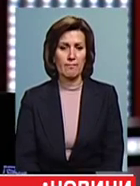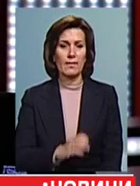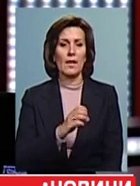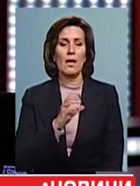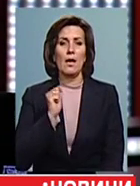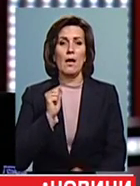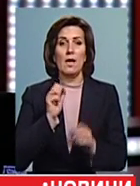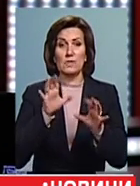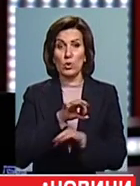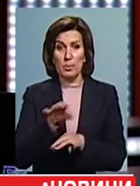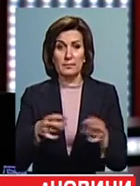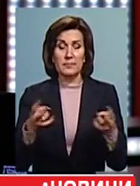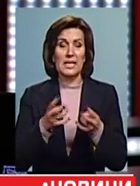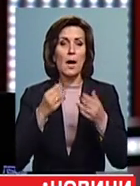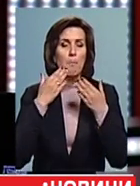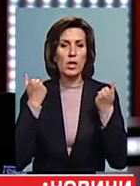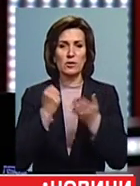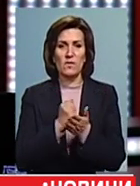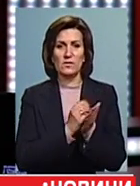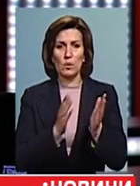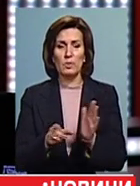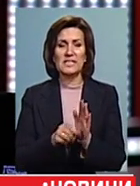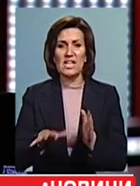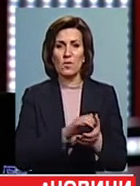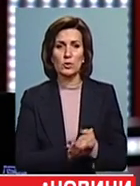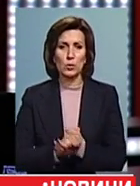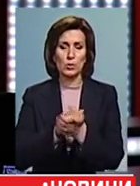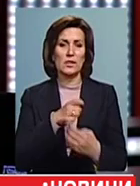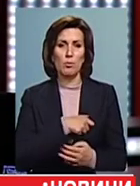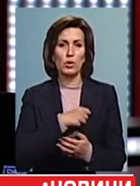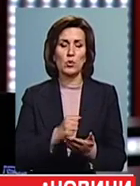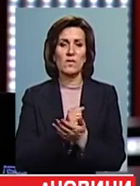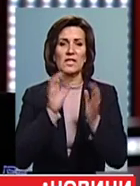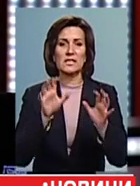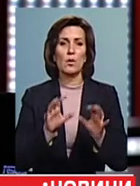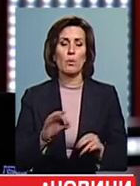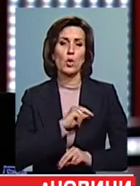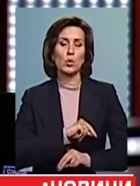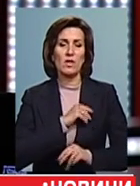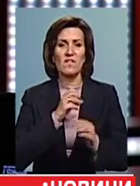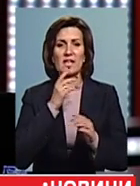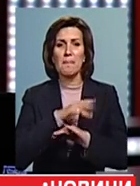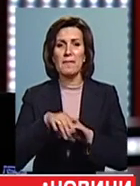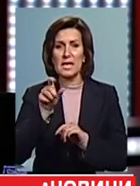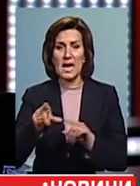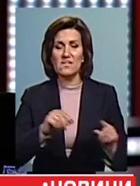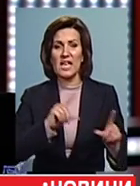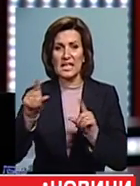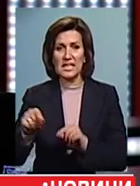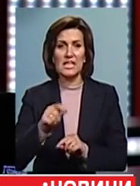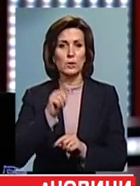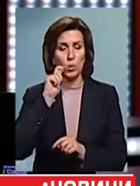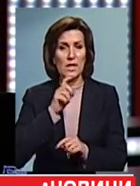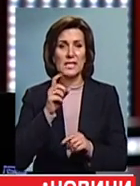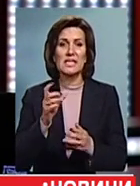З пакету законопроєктів, необхідних для полегшення візового режиму з Євросоюзом, депутати ухвалили закон про трудових мігрантів, які їдуть з України